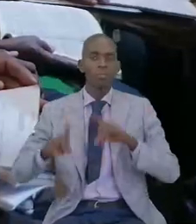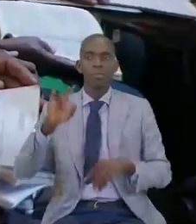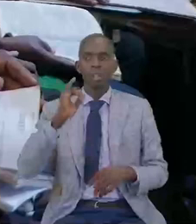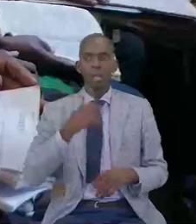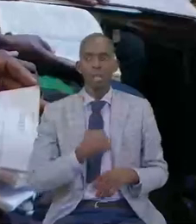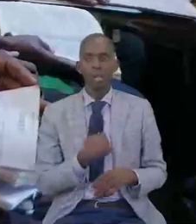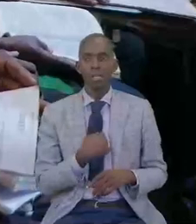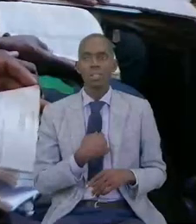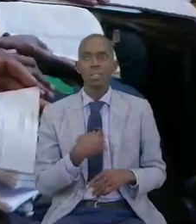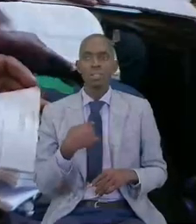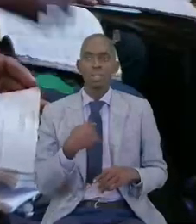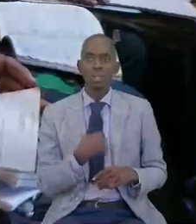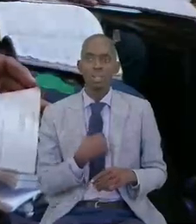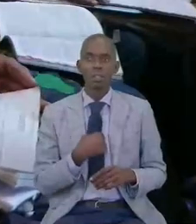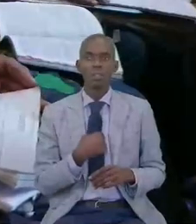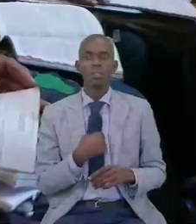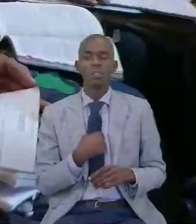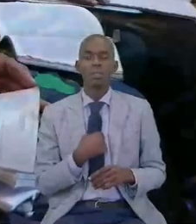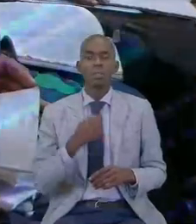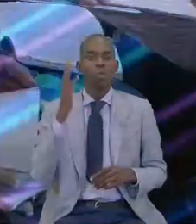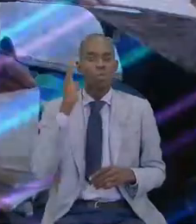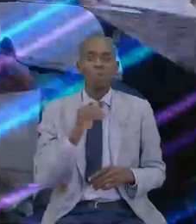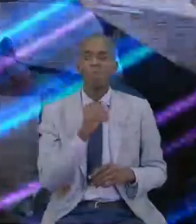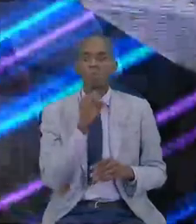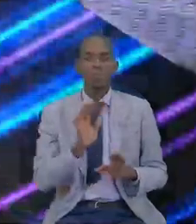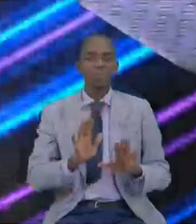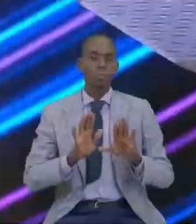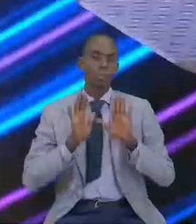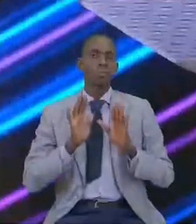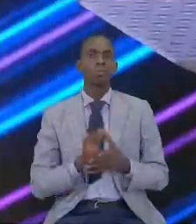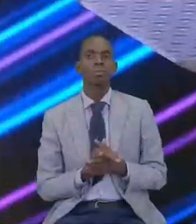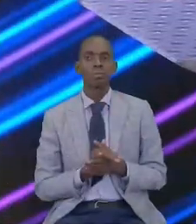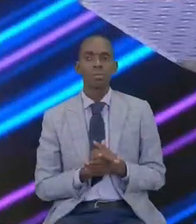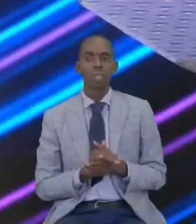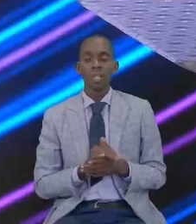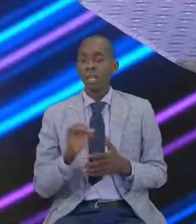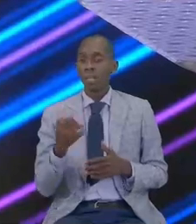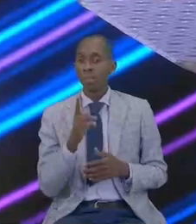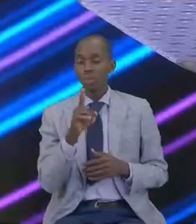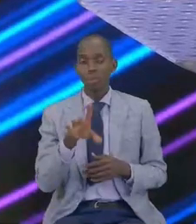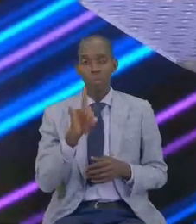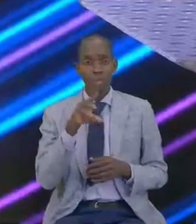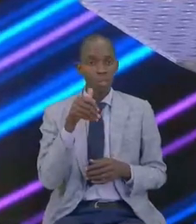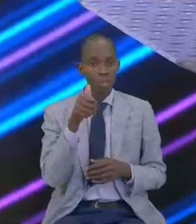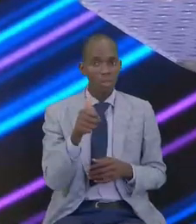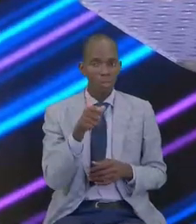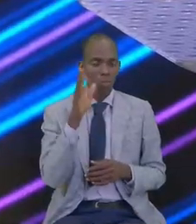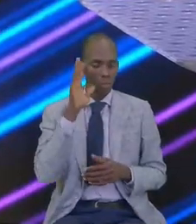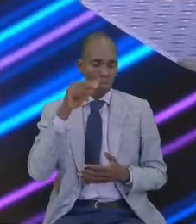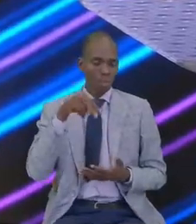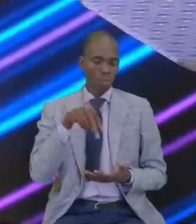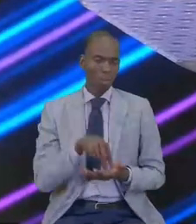Moi, je n'aurai pas peur. Partout tu iras, tu dois tenir